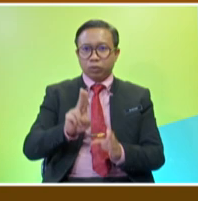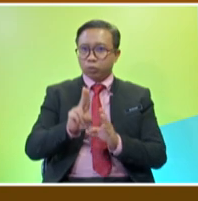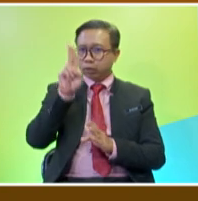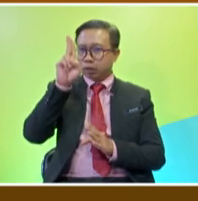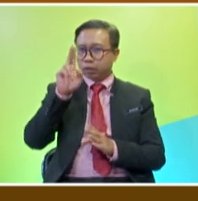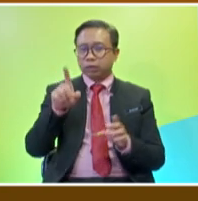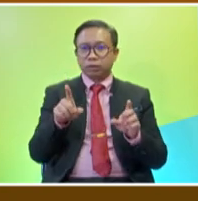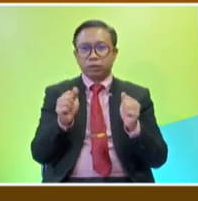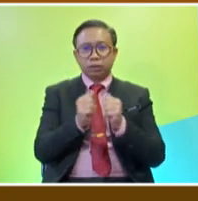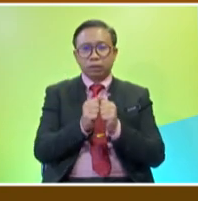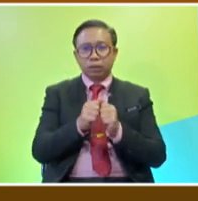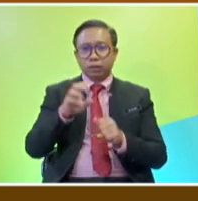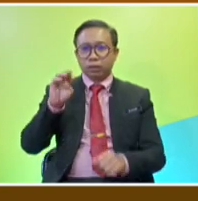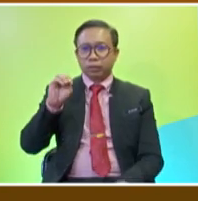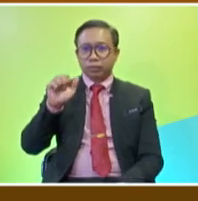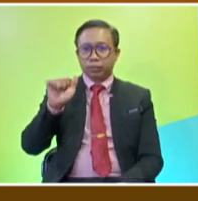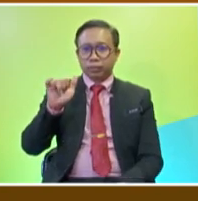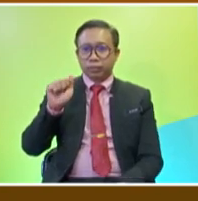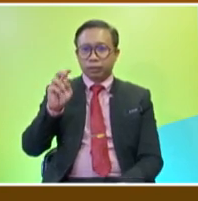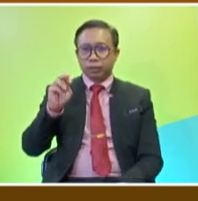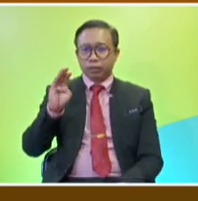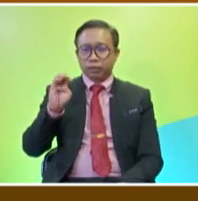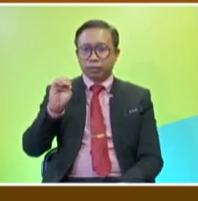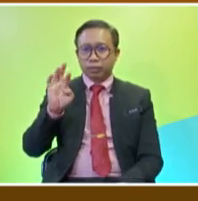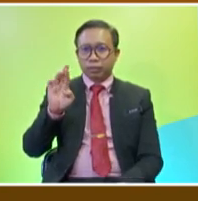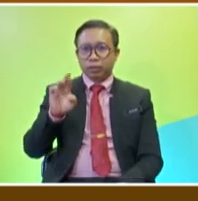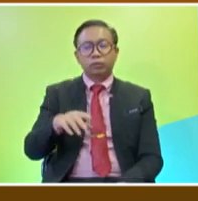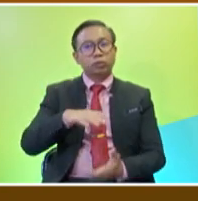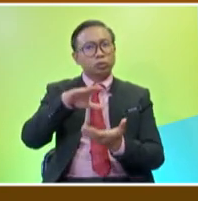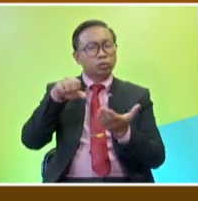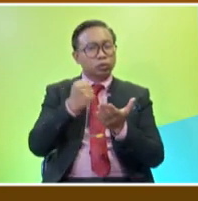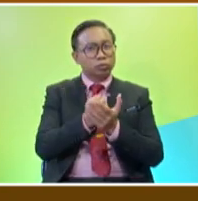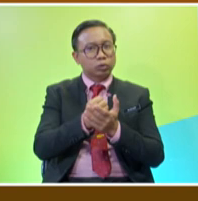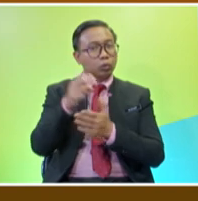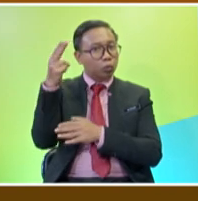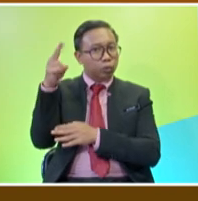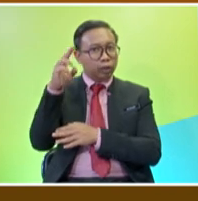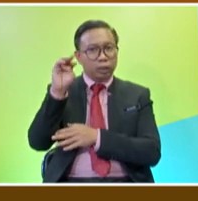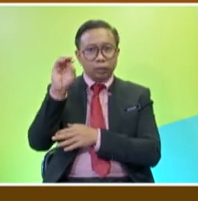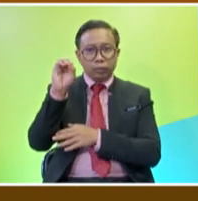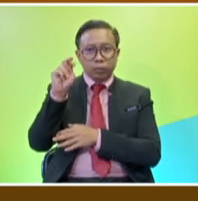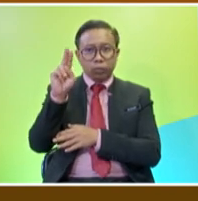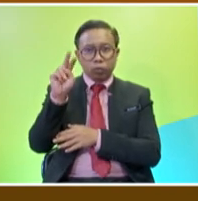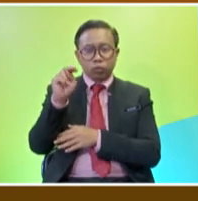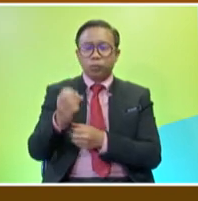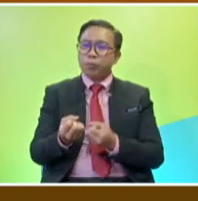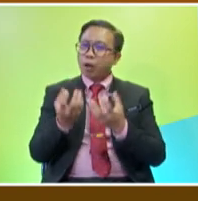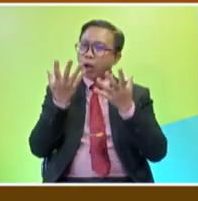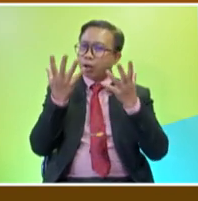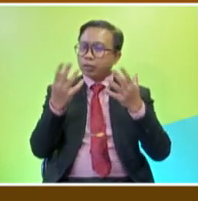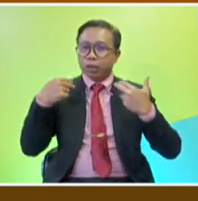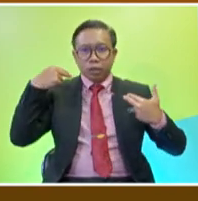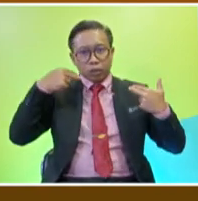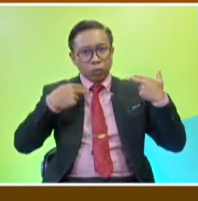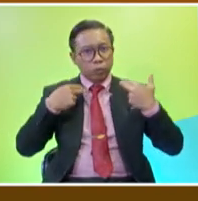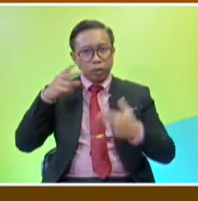Myanmar Yaitu terdiri dari 81 partus adalah yang menampakkan berbagai spesies kehidupan dia dan juga